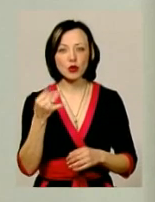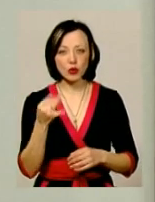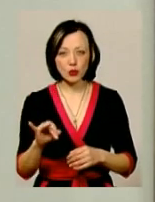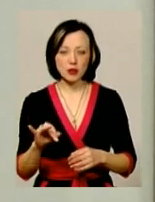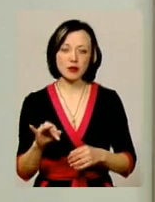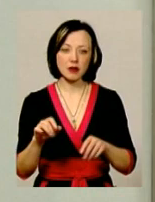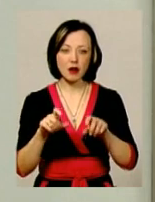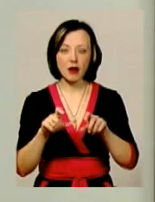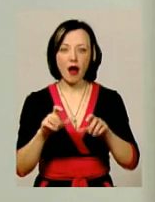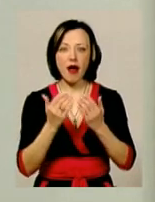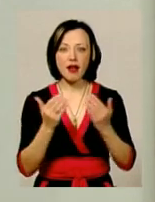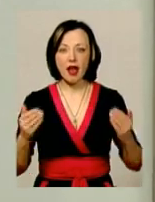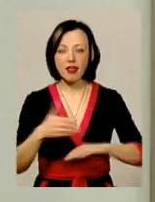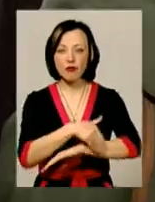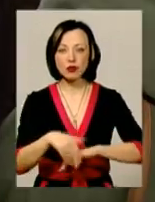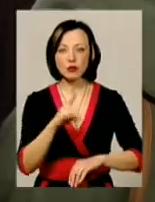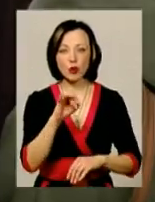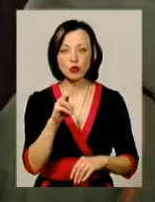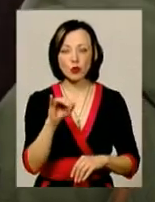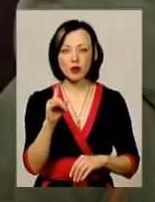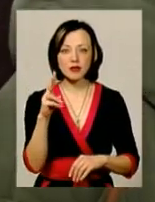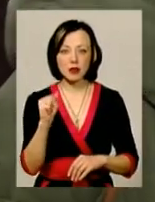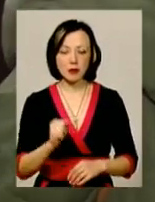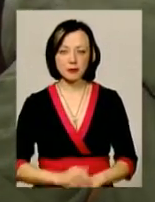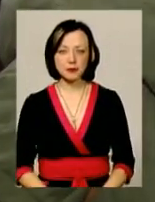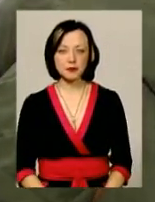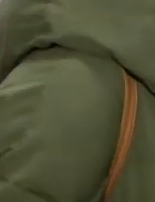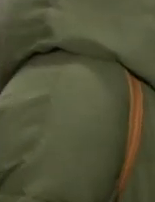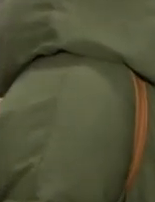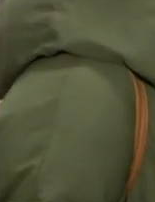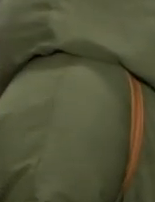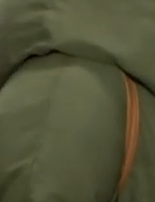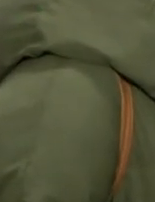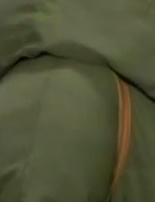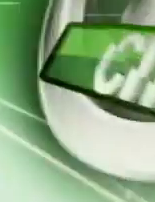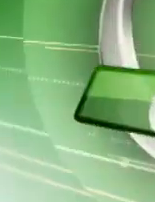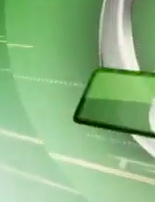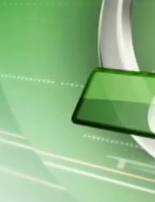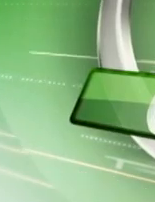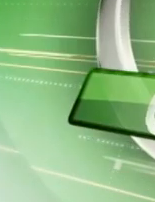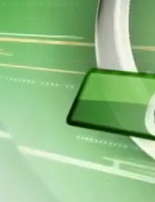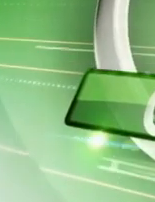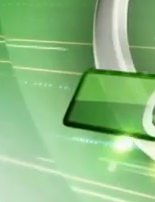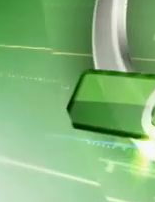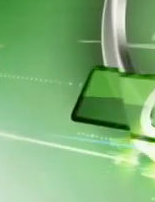у галереї на Проскурівській. Дарина Денисенко, Іван Мовчан. Новини Поділля-Центр.